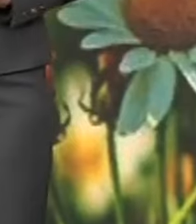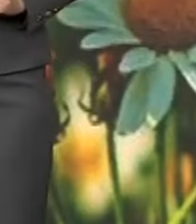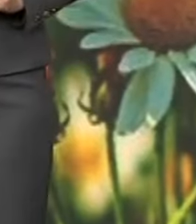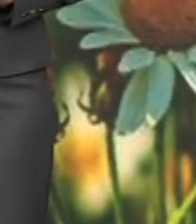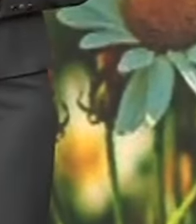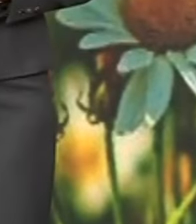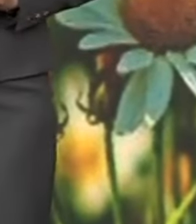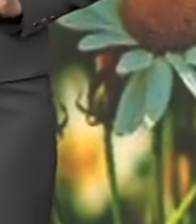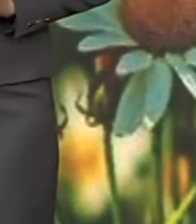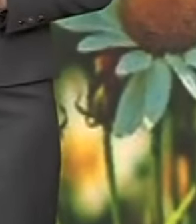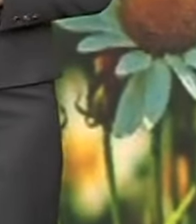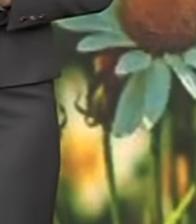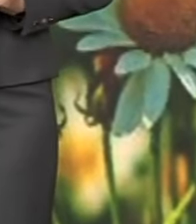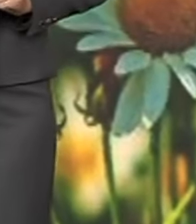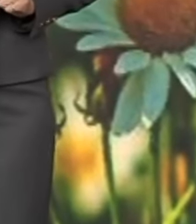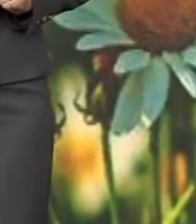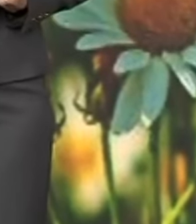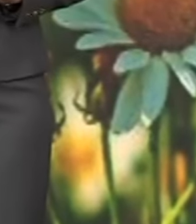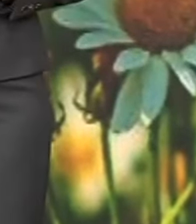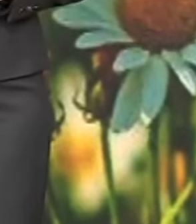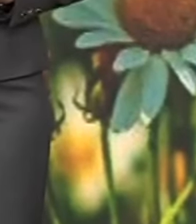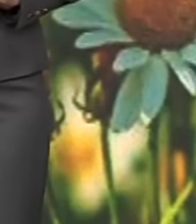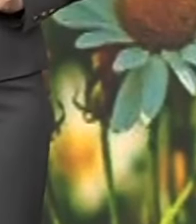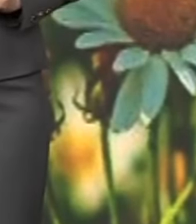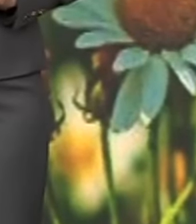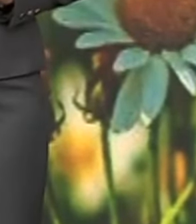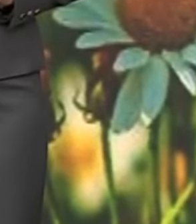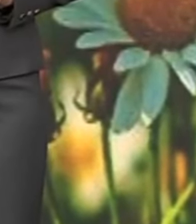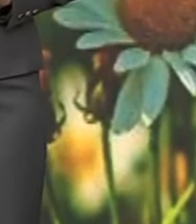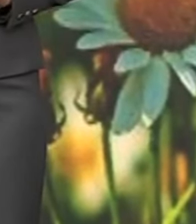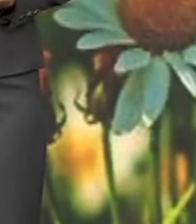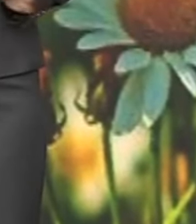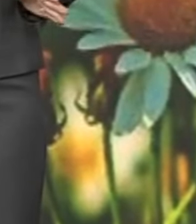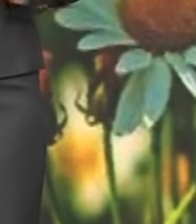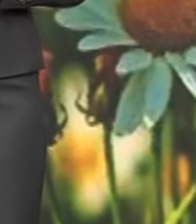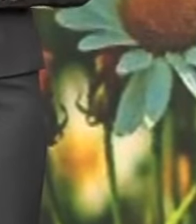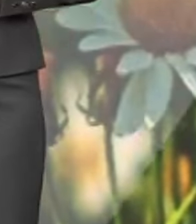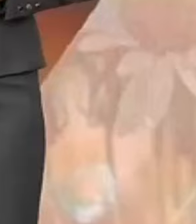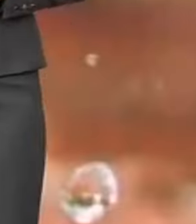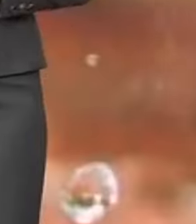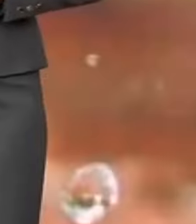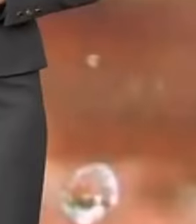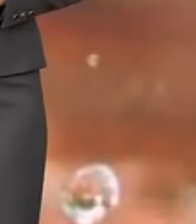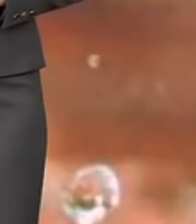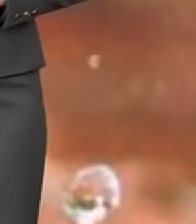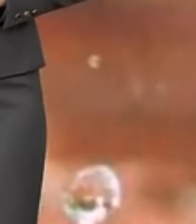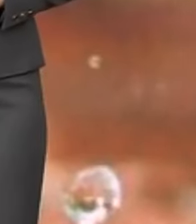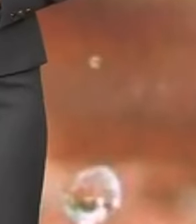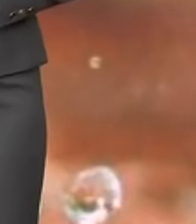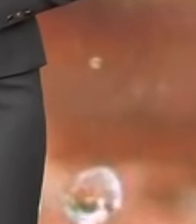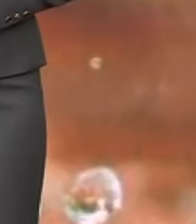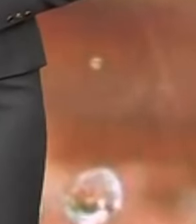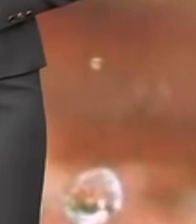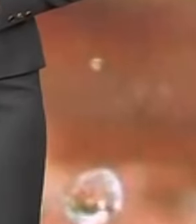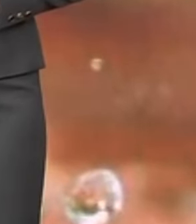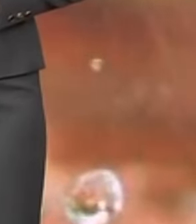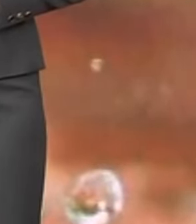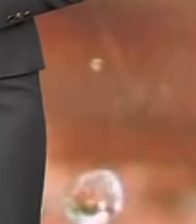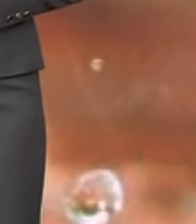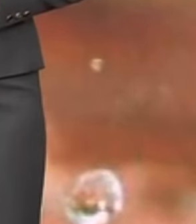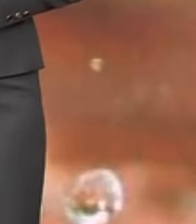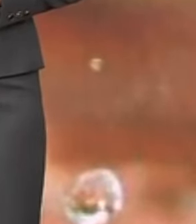күн ашық, ауа температурасы күндіз 25, түнде 11 градус жылыны көрсетеді. Семей мен Өскеменде жауын шашын, күндіз